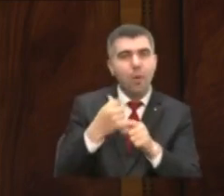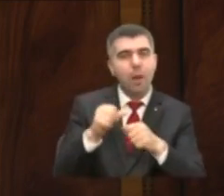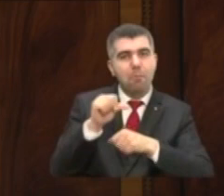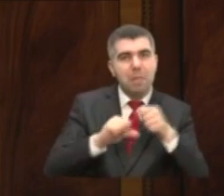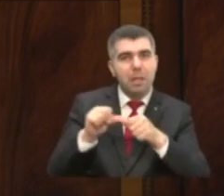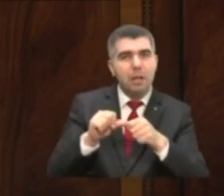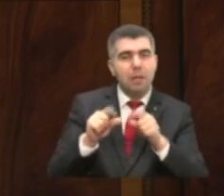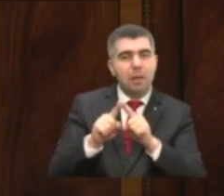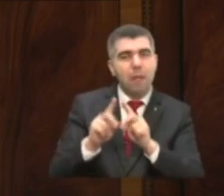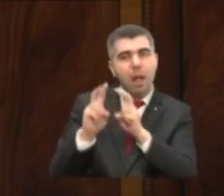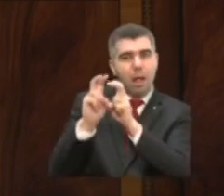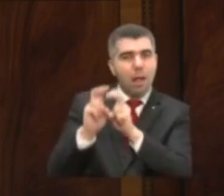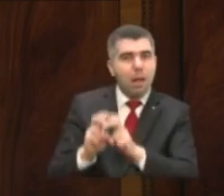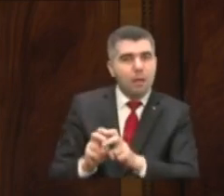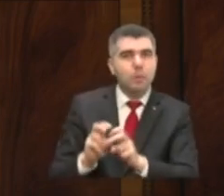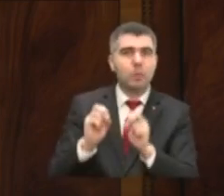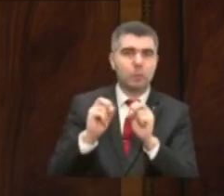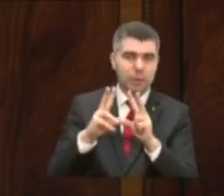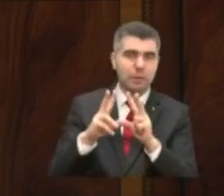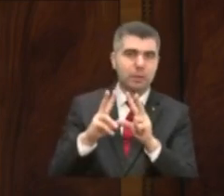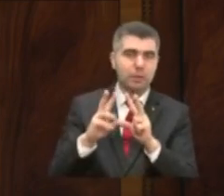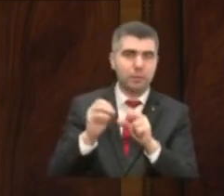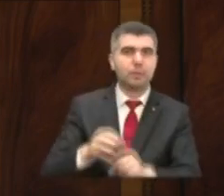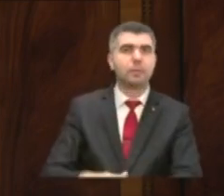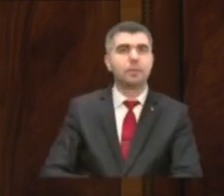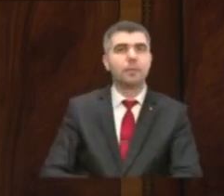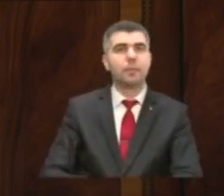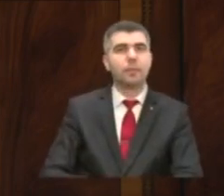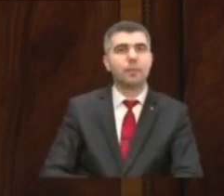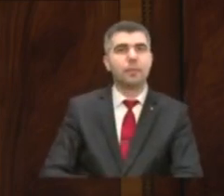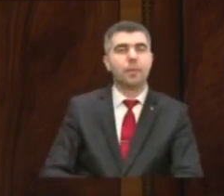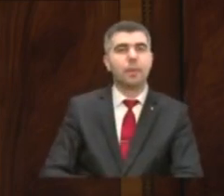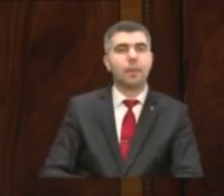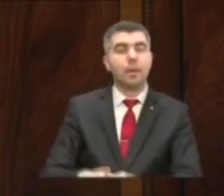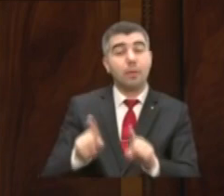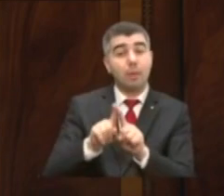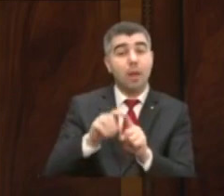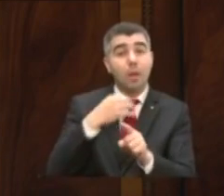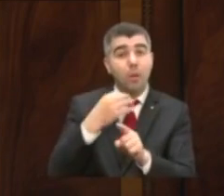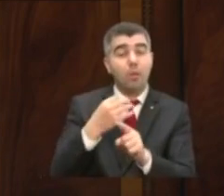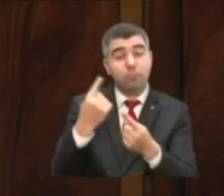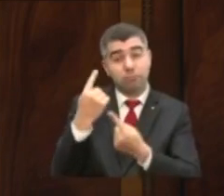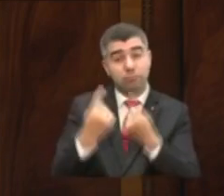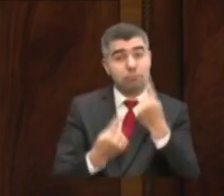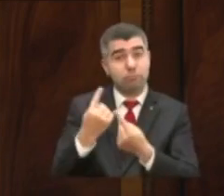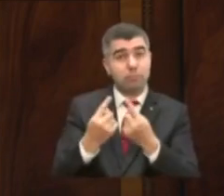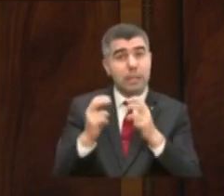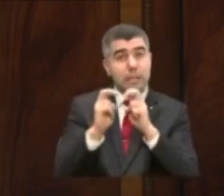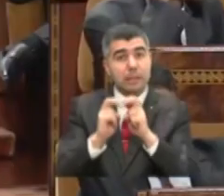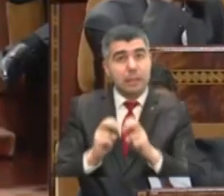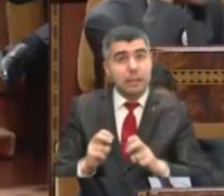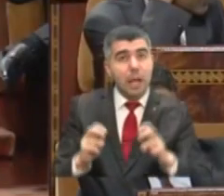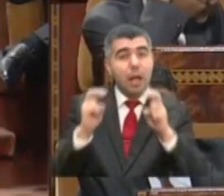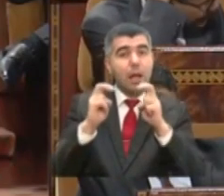تقريبا استنفدت اغراضها، استنفدت قدرتها، ولا عندنا وما يمكنش نتبعوا على الزيادات